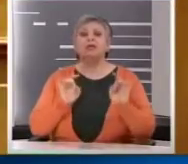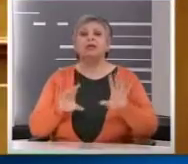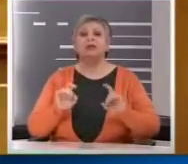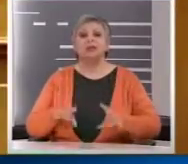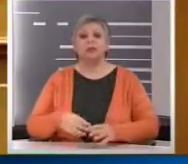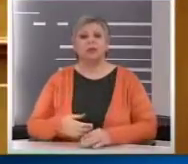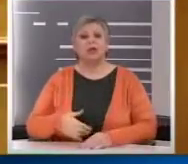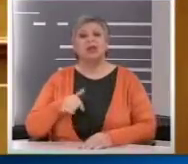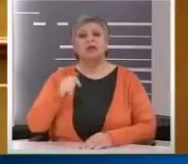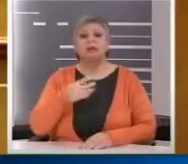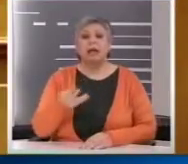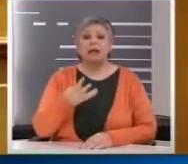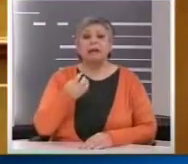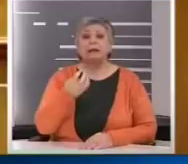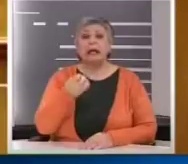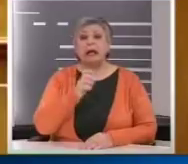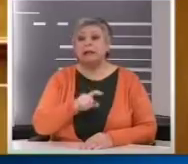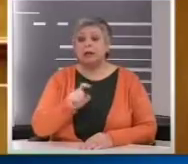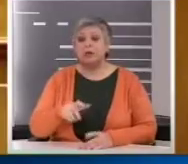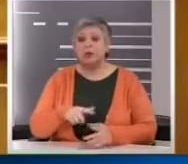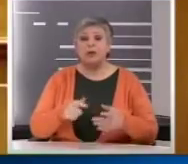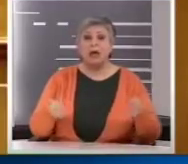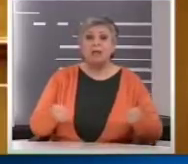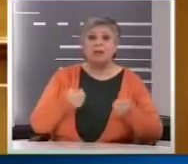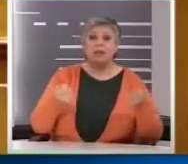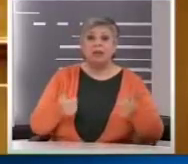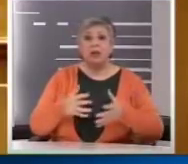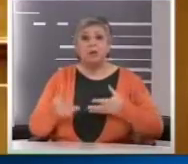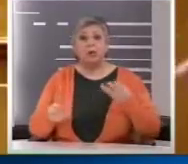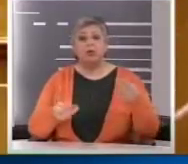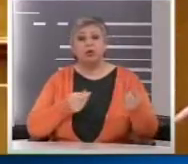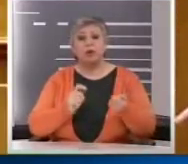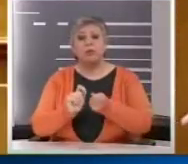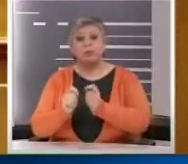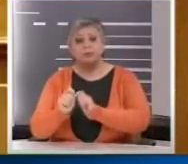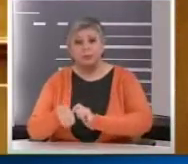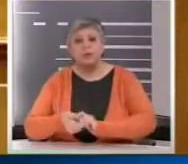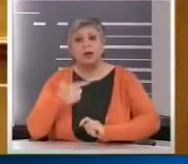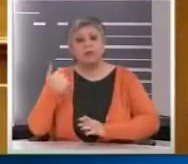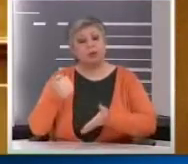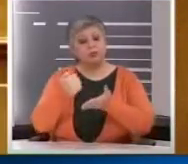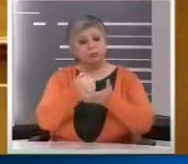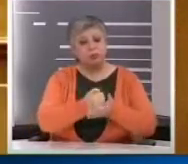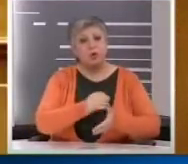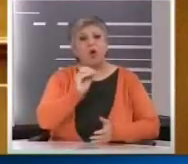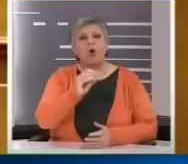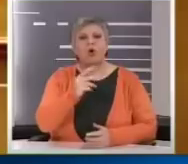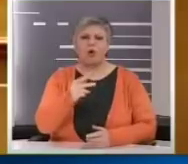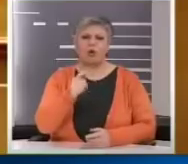εκατομμύρια και είπανε πως θα τα φάμε. Και κάμανε την τροποποίηση για να μπορεί να χρηματοδοτεί και τον Οκανά και τα